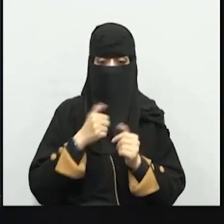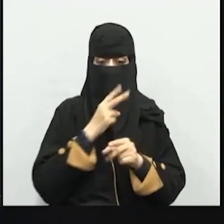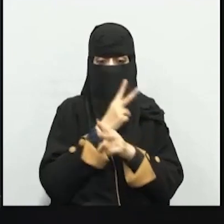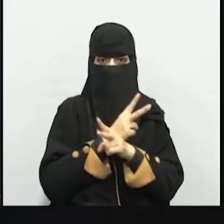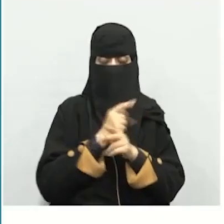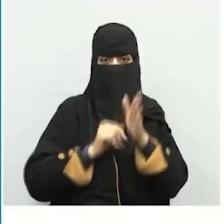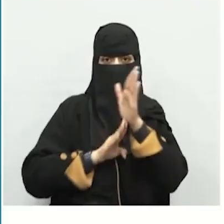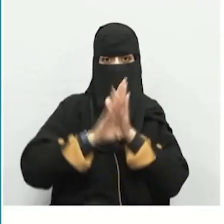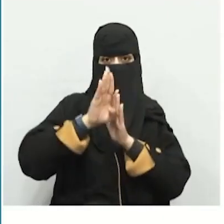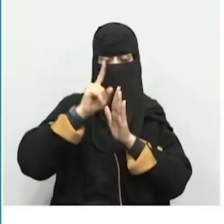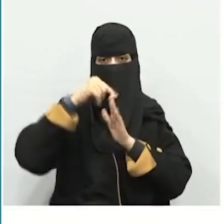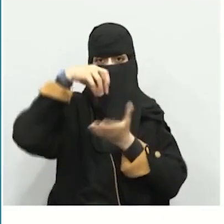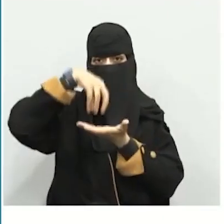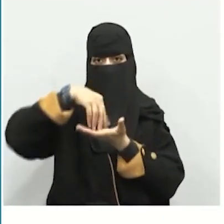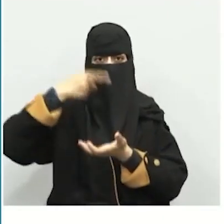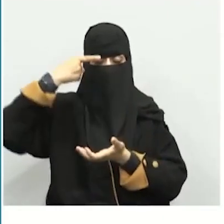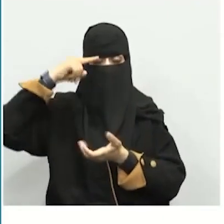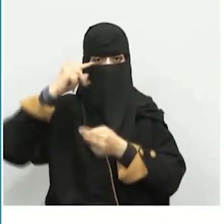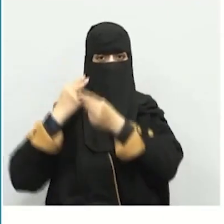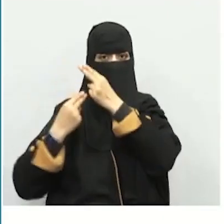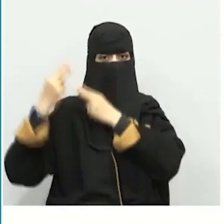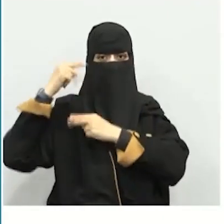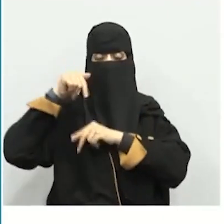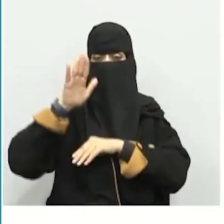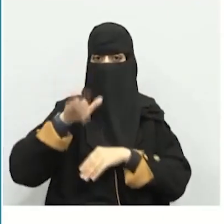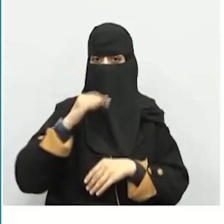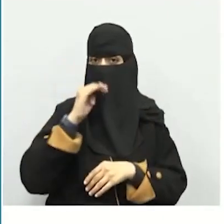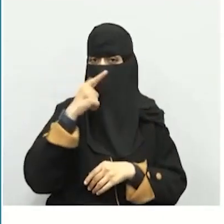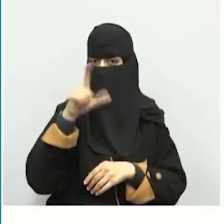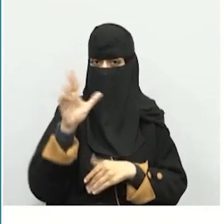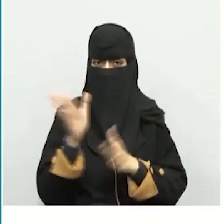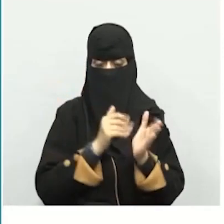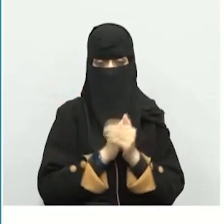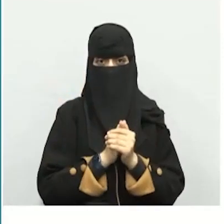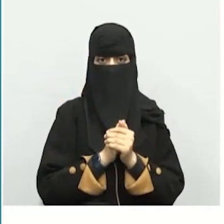مشروع تطوير الدرعية التاريخية، إجابة صحيحة.